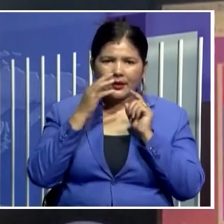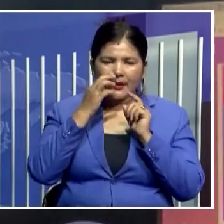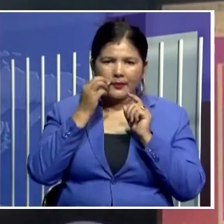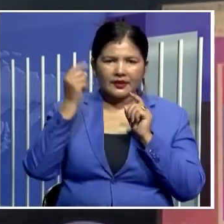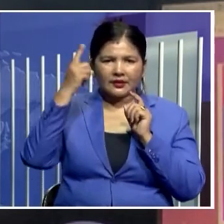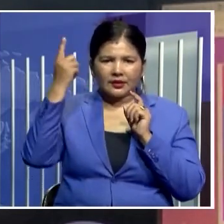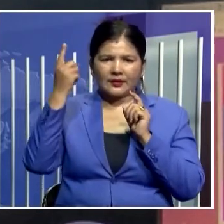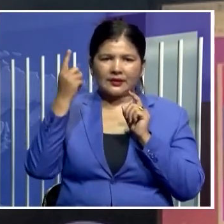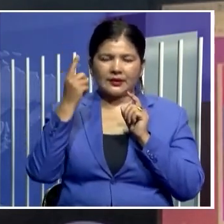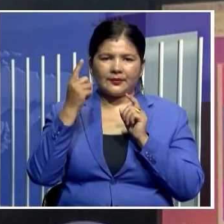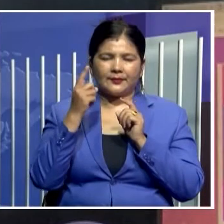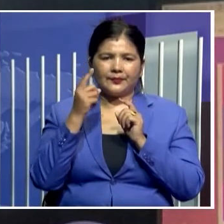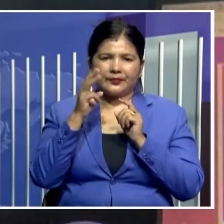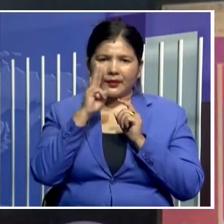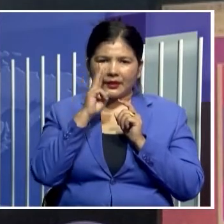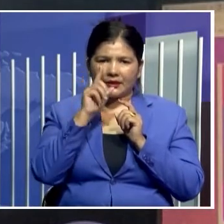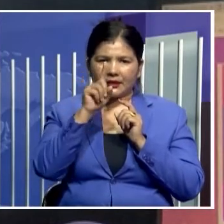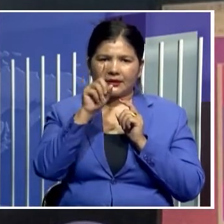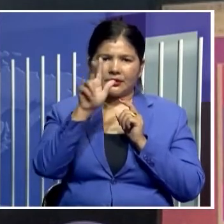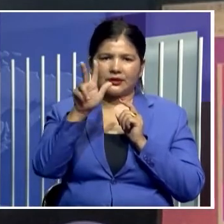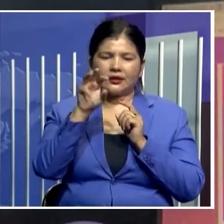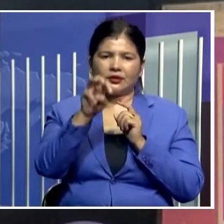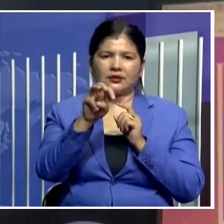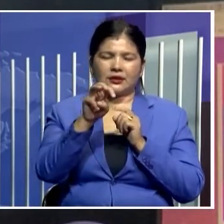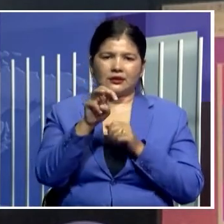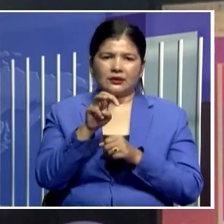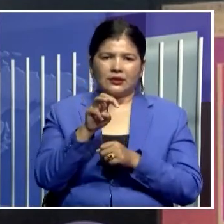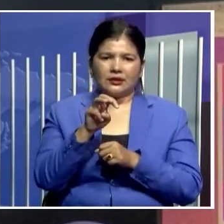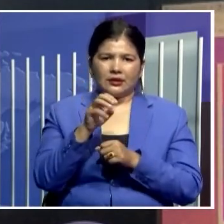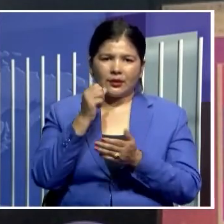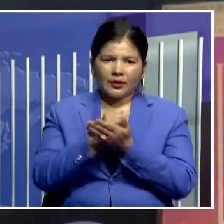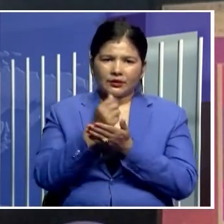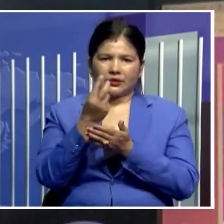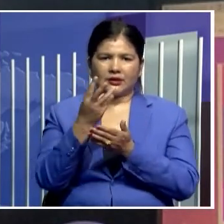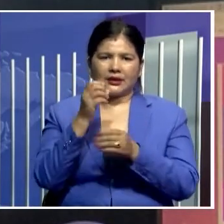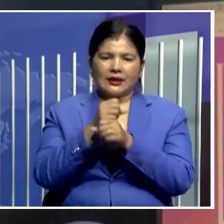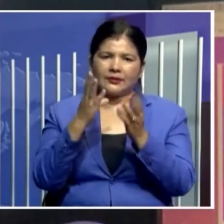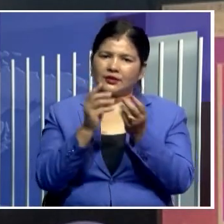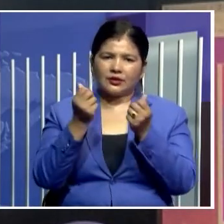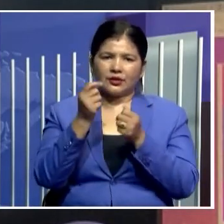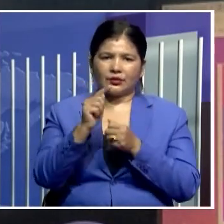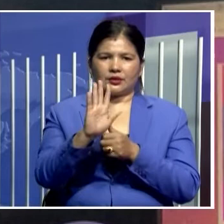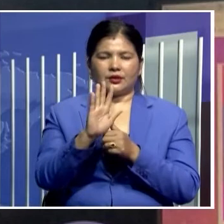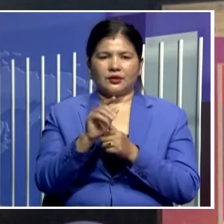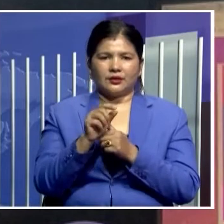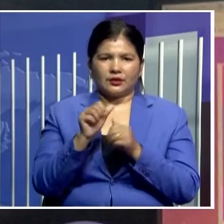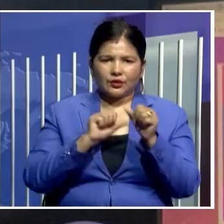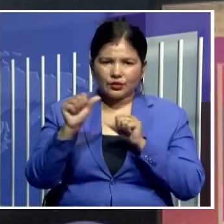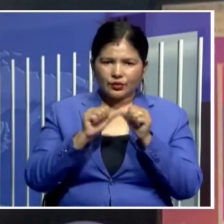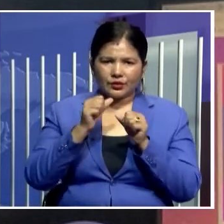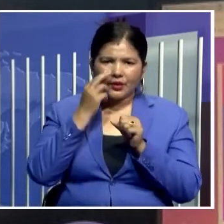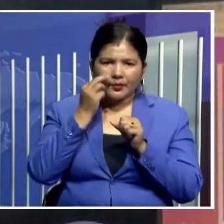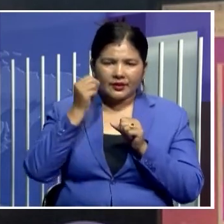चाहिँ करिब 18,000 मतगणना चाहिँ कार्य सम्पन्न भएको छ। जुन